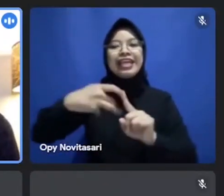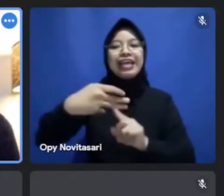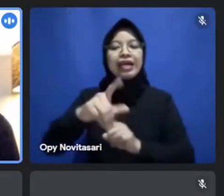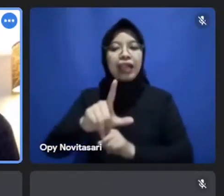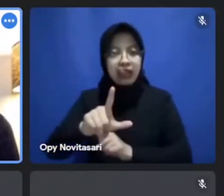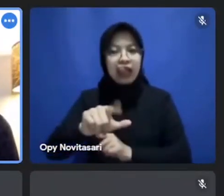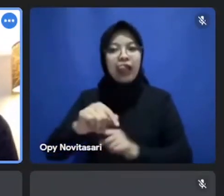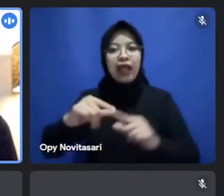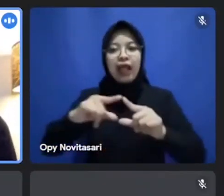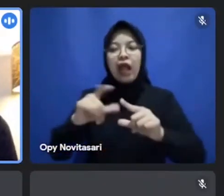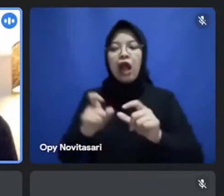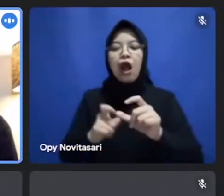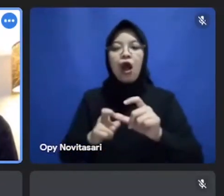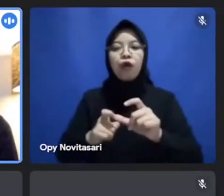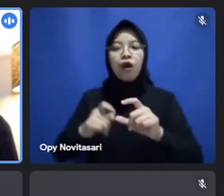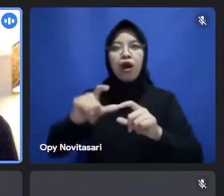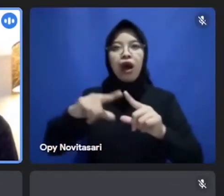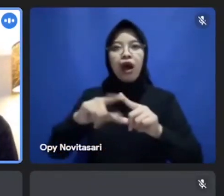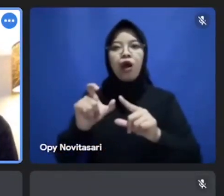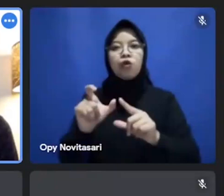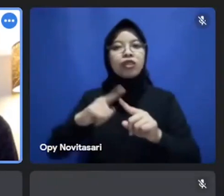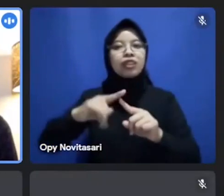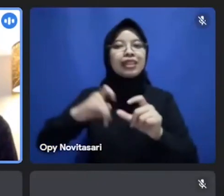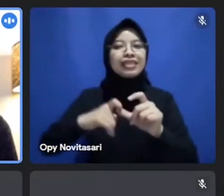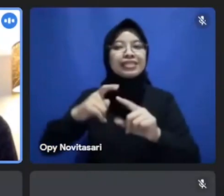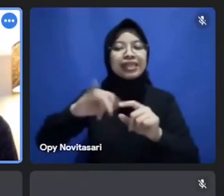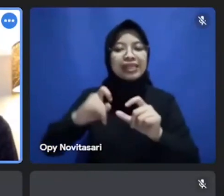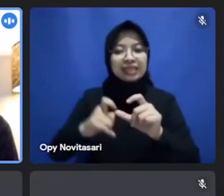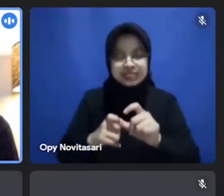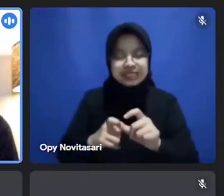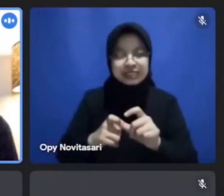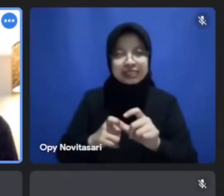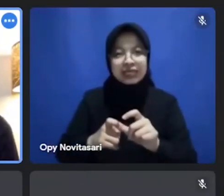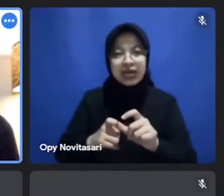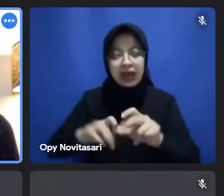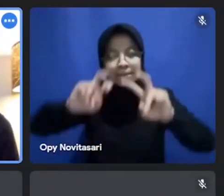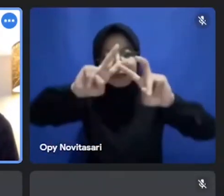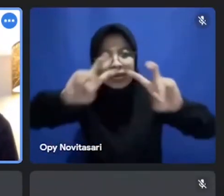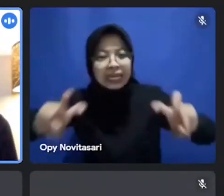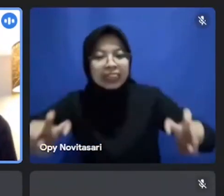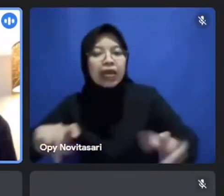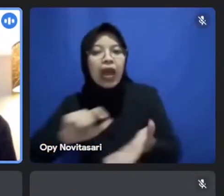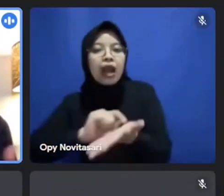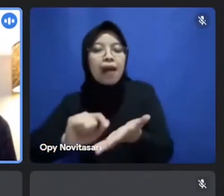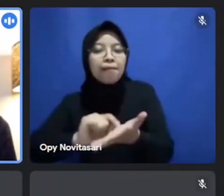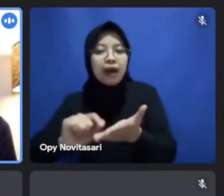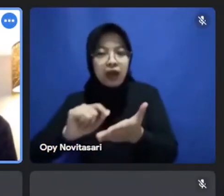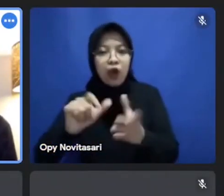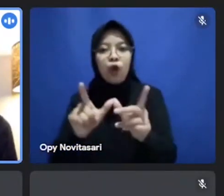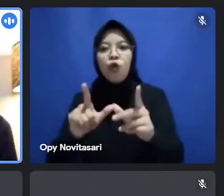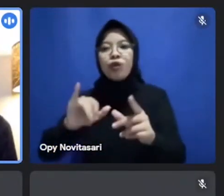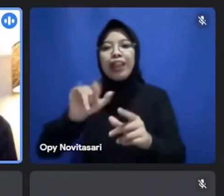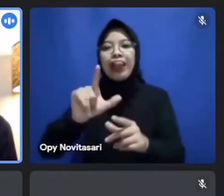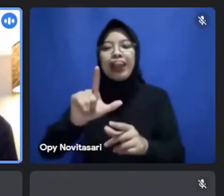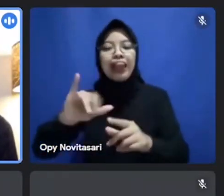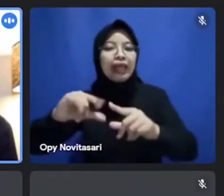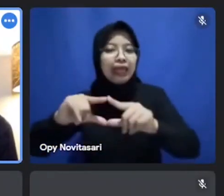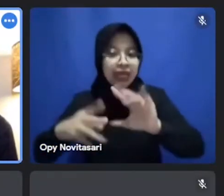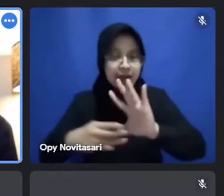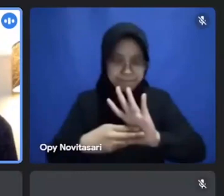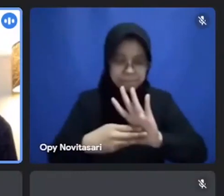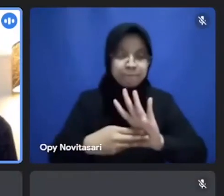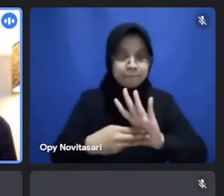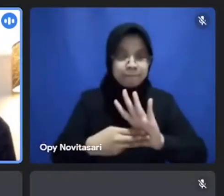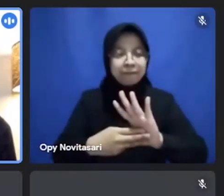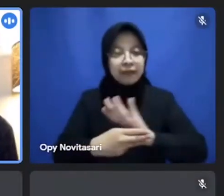pendengaran autistis itu dari William J Dav beliau mengangkat soal soal